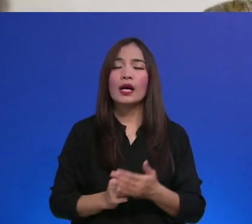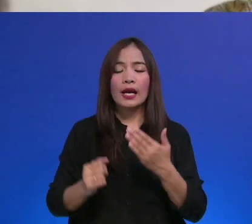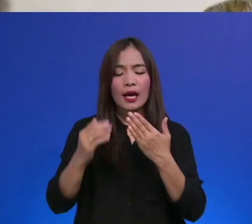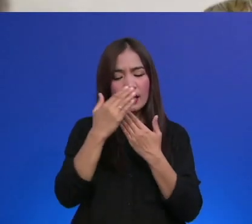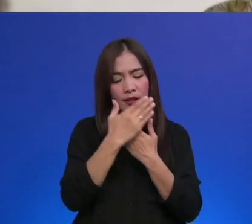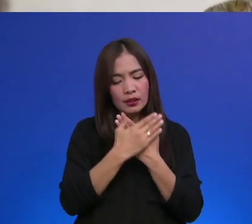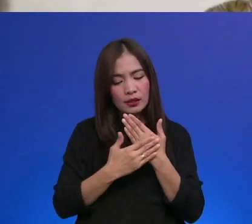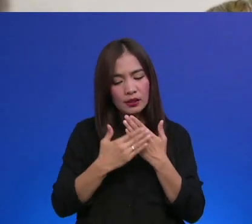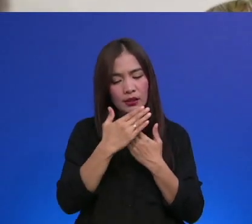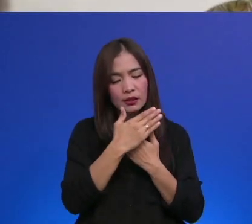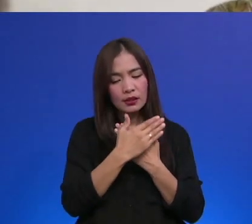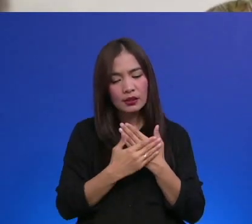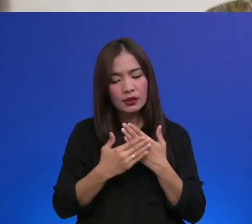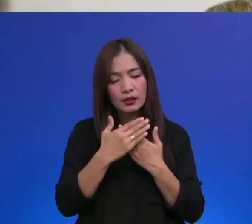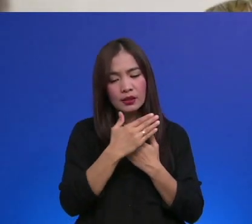kasih